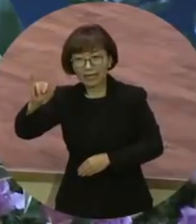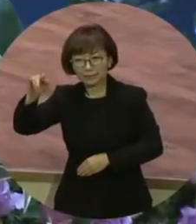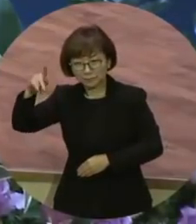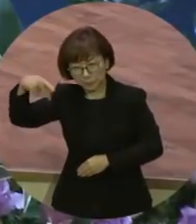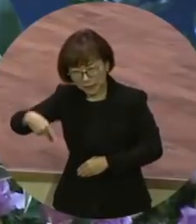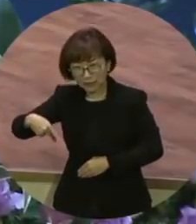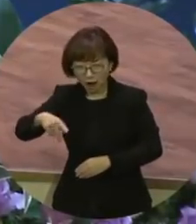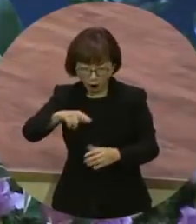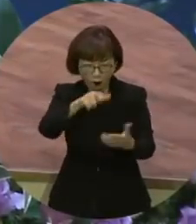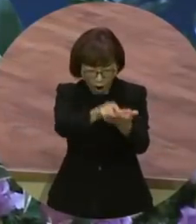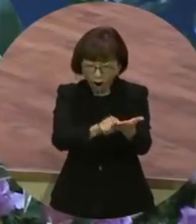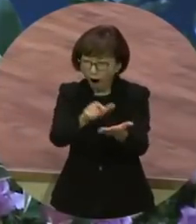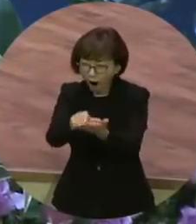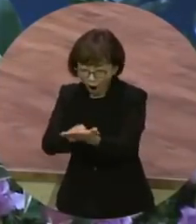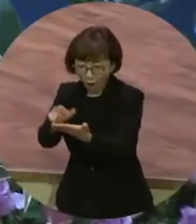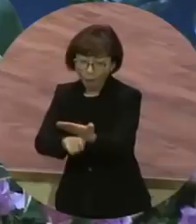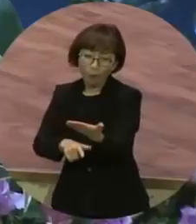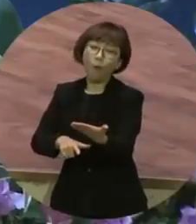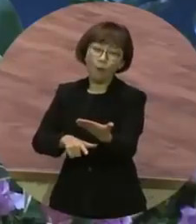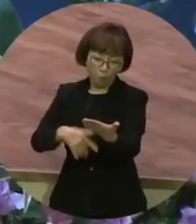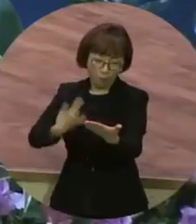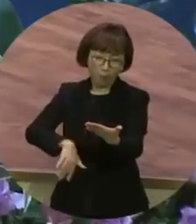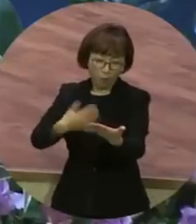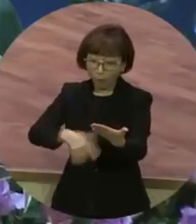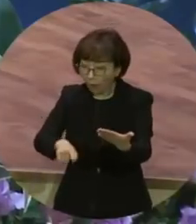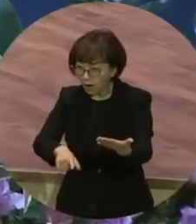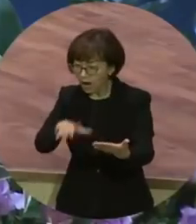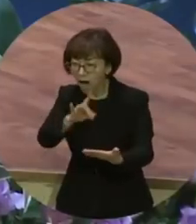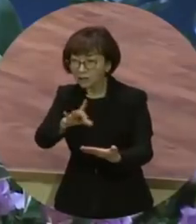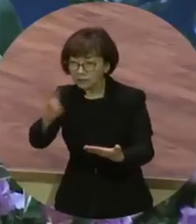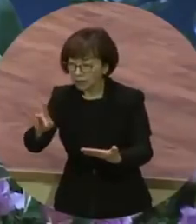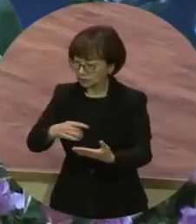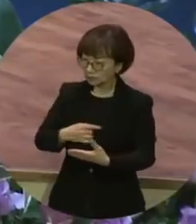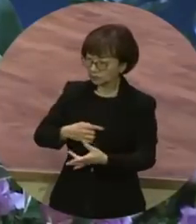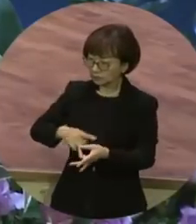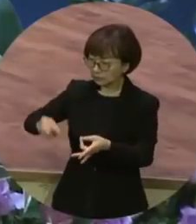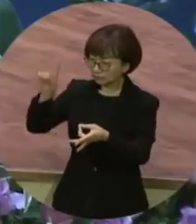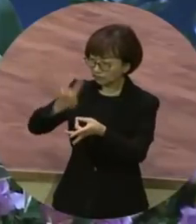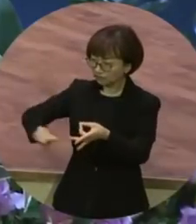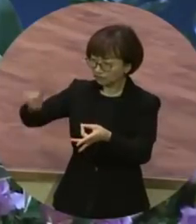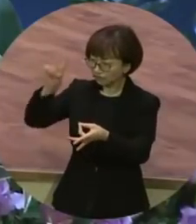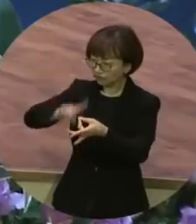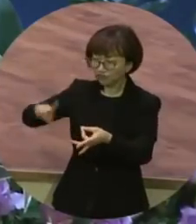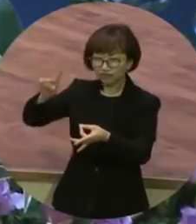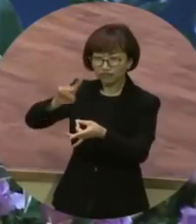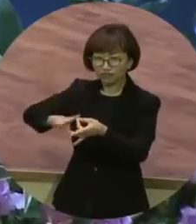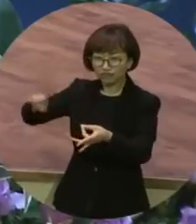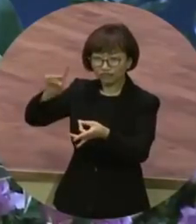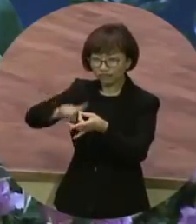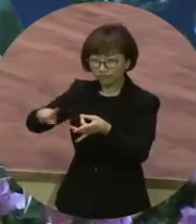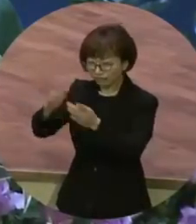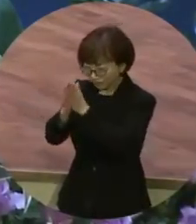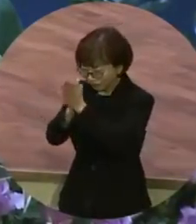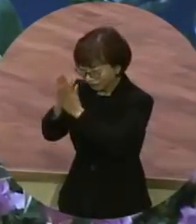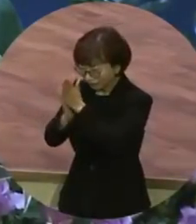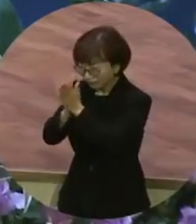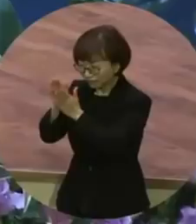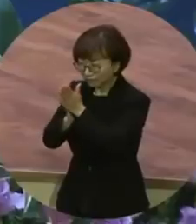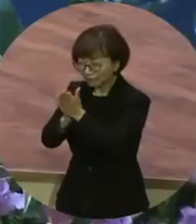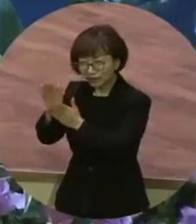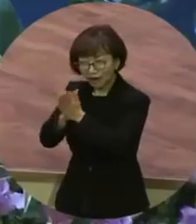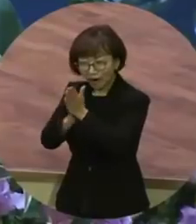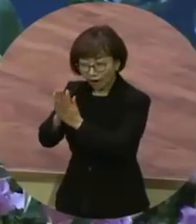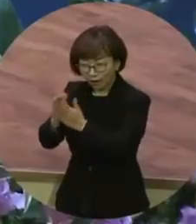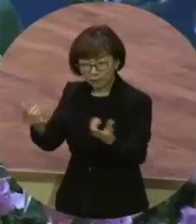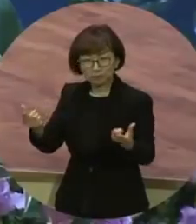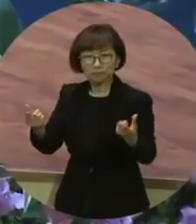있어요. 뭐 자식 잘 되게요. 뭐 돈 더 벌게. 뭐 이런. 그런 기도 제목 제가 대신 기도해드립니다.